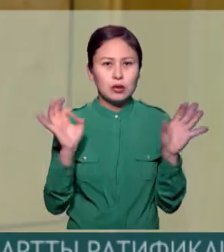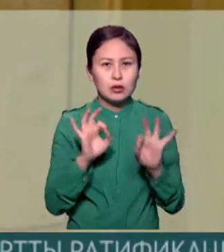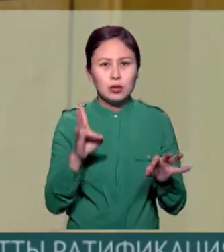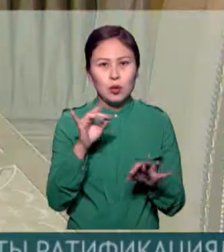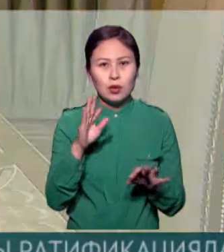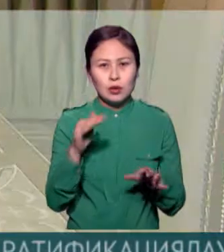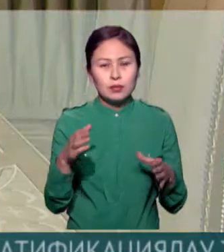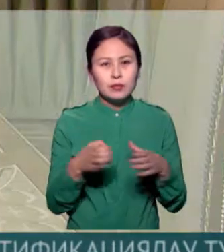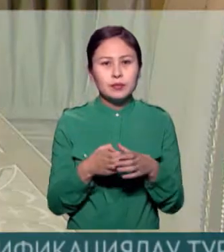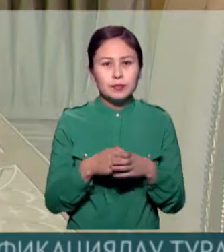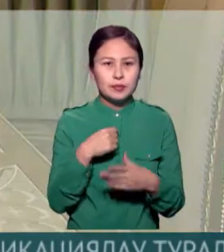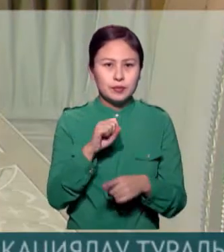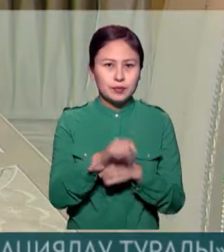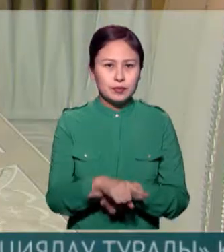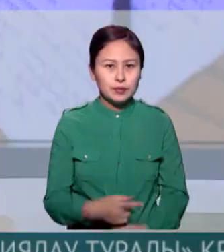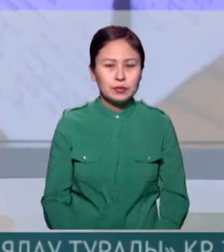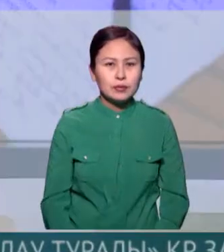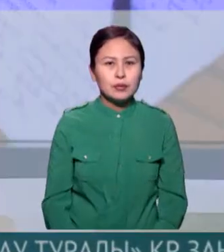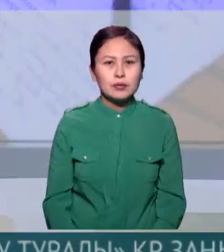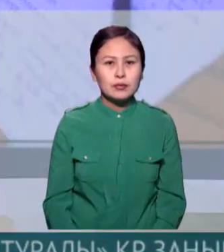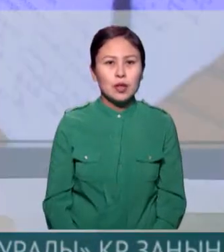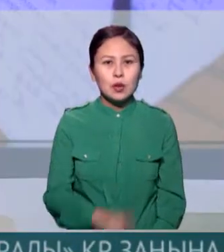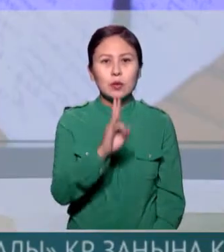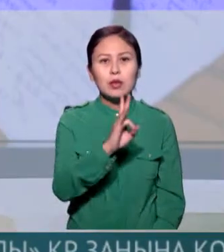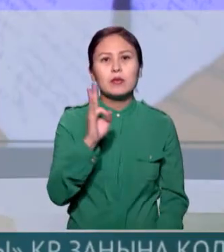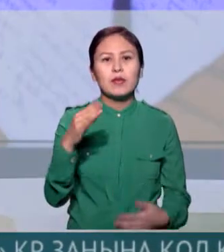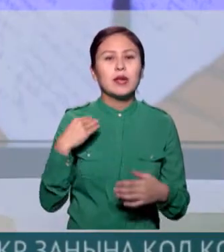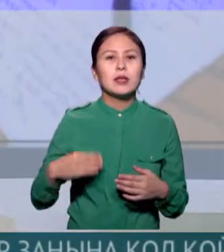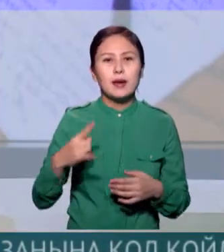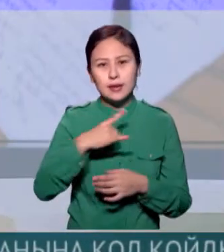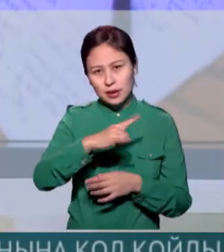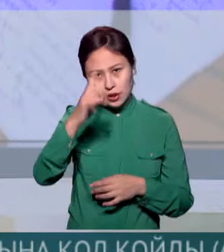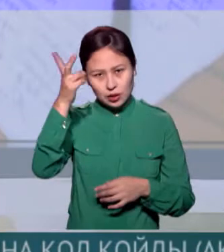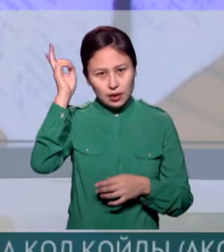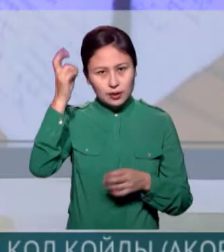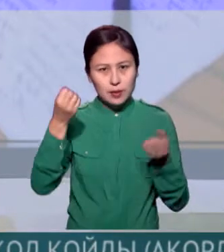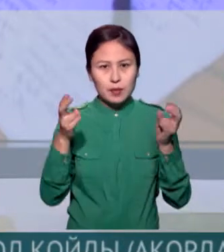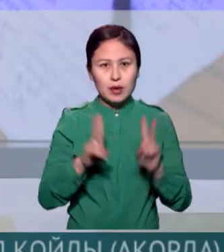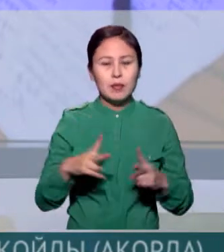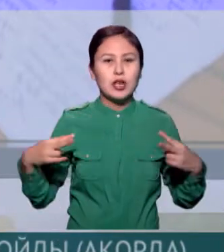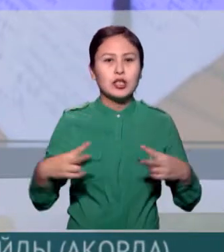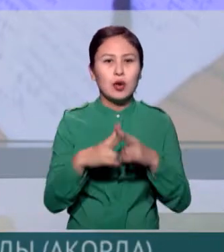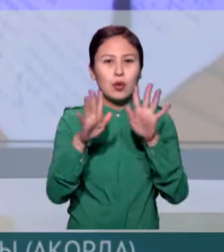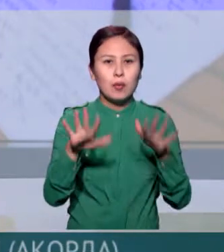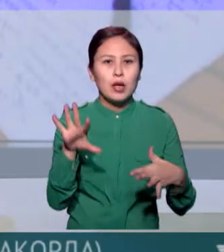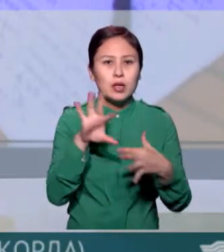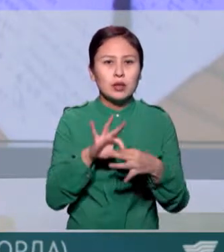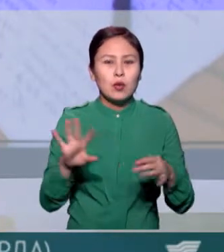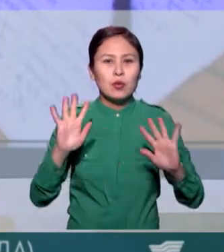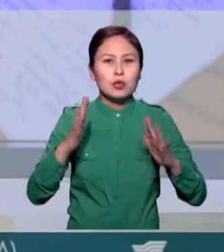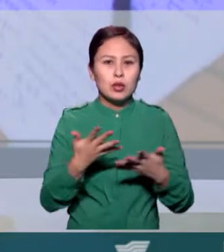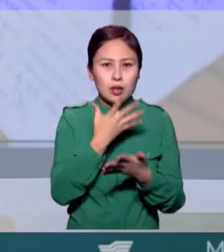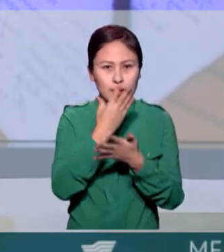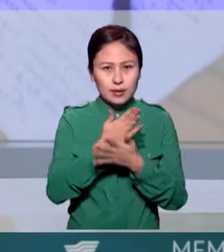партиясына тапсырамын мен. Нұрсұлтан Назарбаев Францияның Қазақстандағы елшілігіне арнайы барып, Париждегі оқиғаға